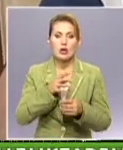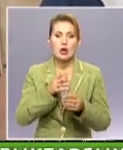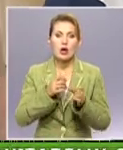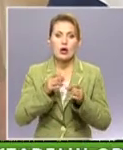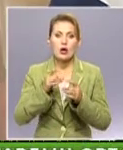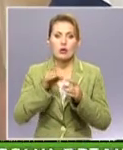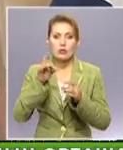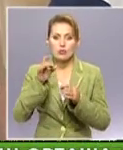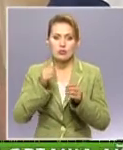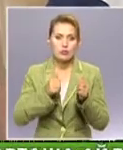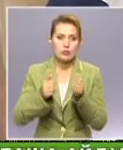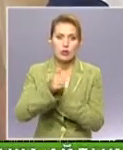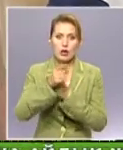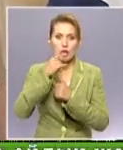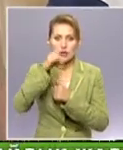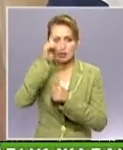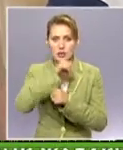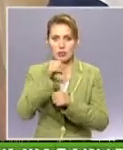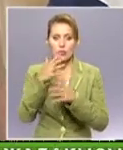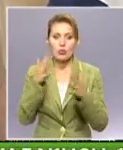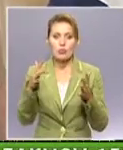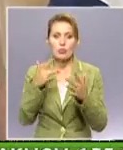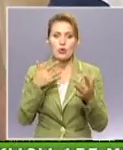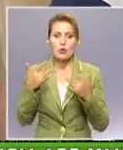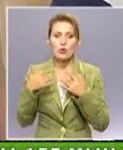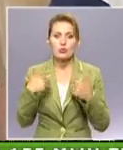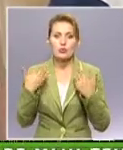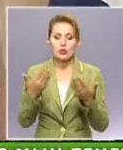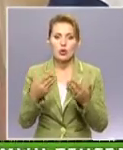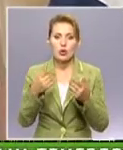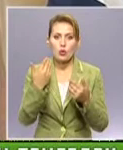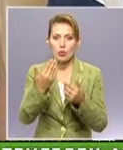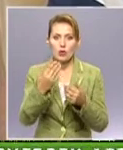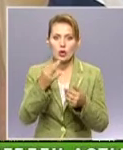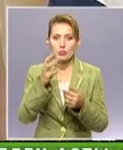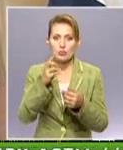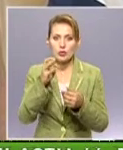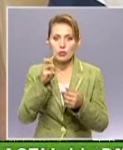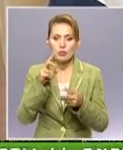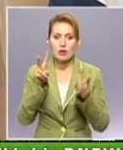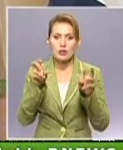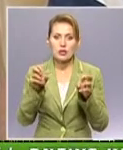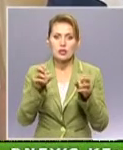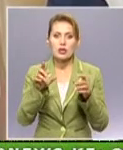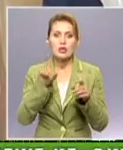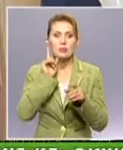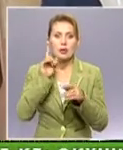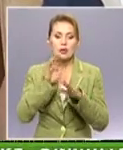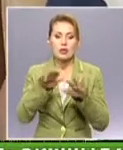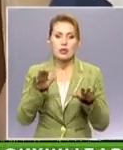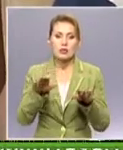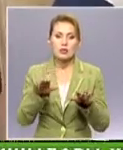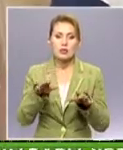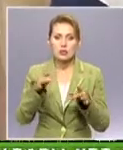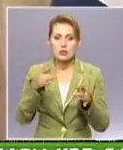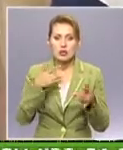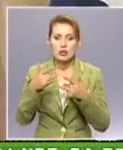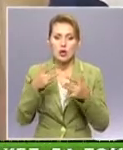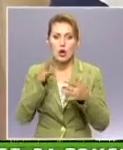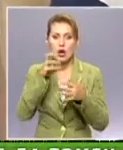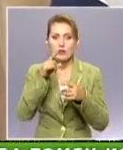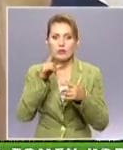деп айталым. Қазақстанда ең көп қойылым сынатын осы Ғабит Мүсіреп атындағы Академиялық балалар театры. Өйткені Әуез